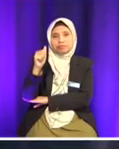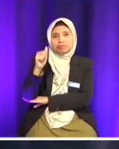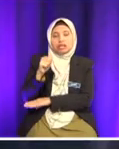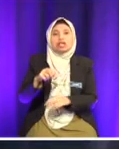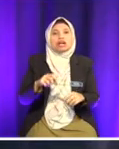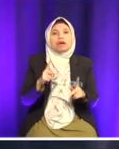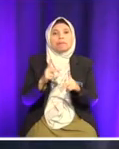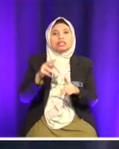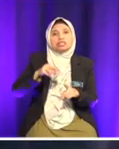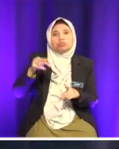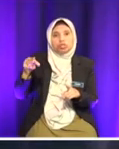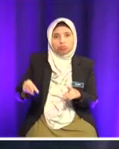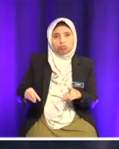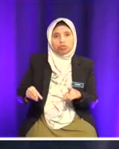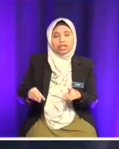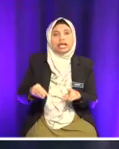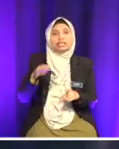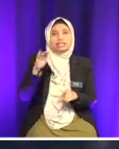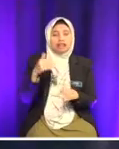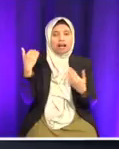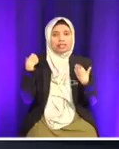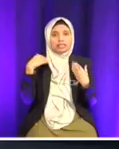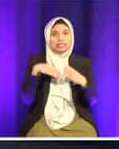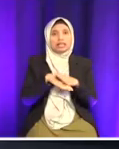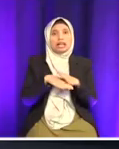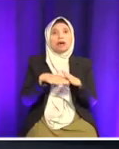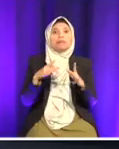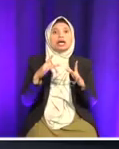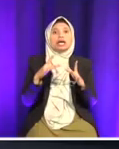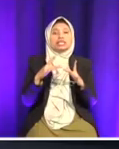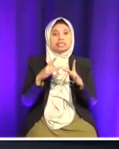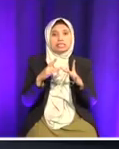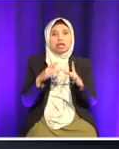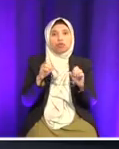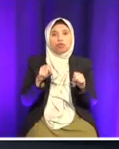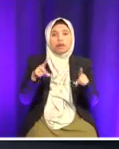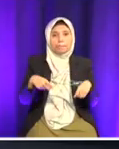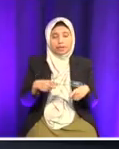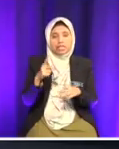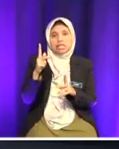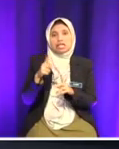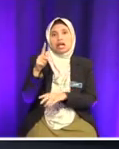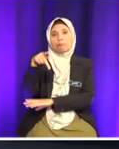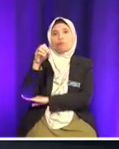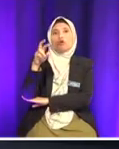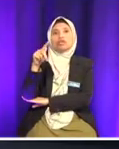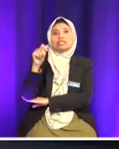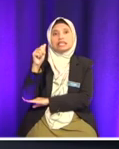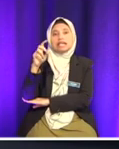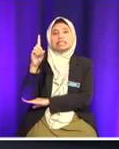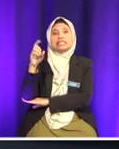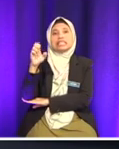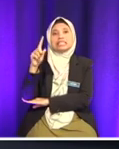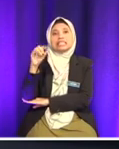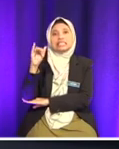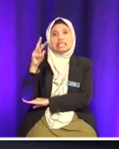yang berada dalam tarian maupun yang menonton di rumah boleh pergi ke kota delima untuk dapatkan latihan pengukuhan baik